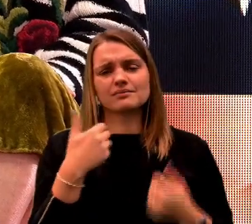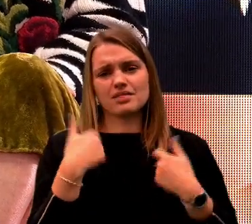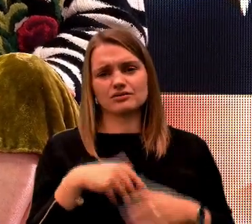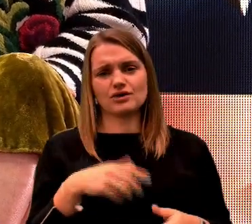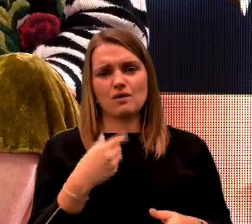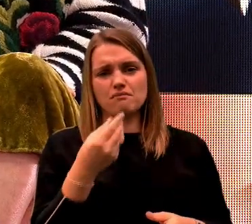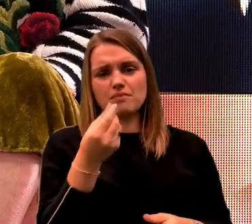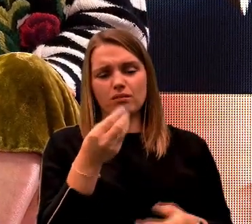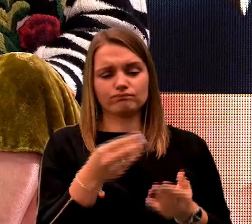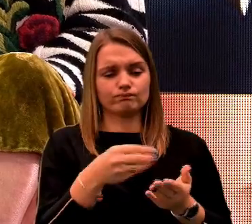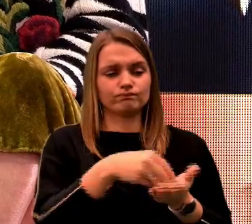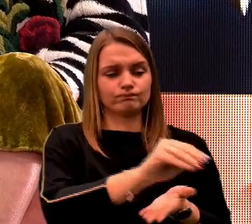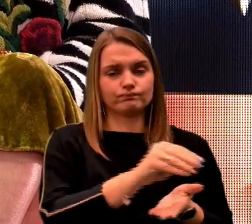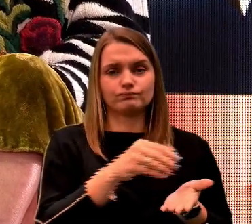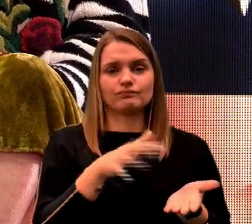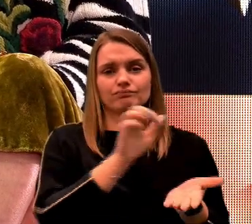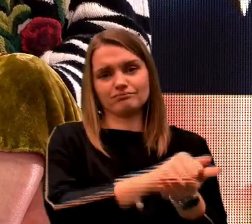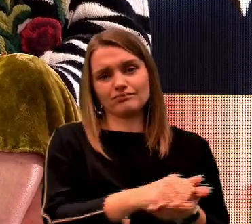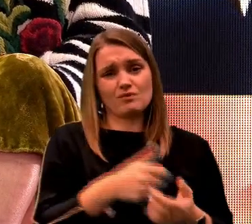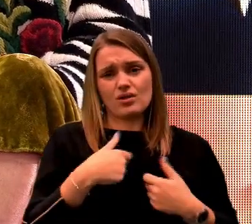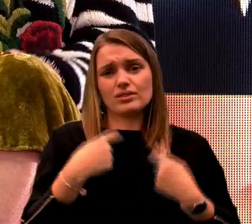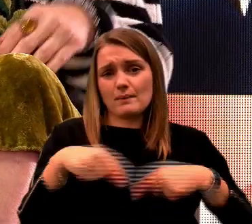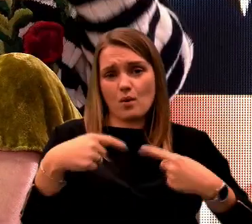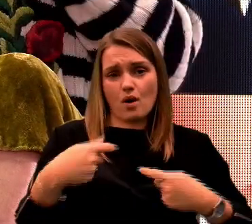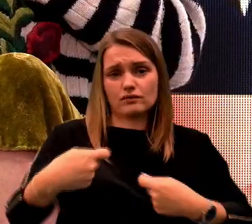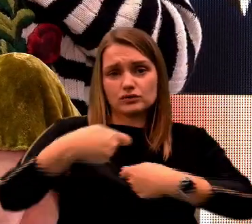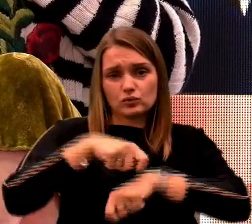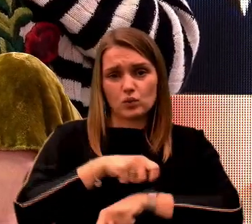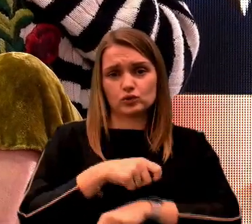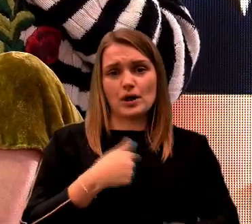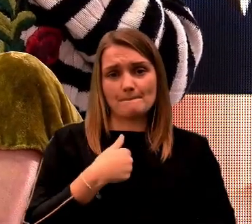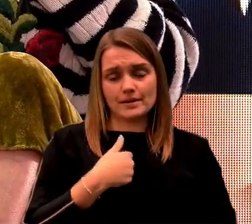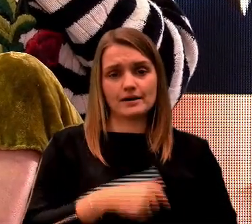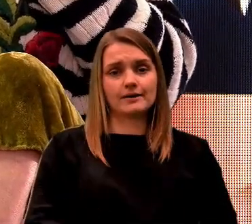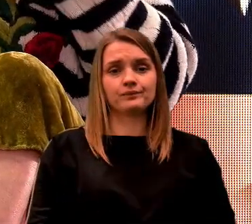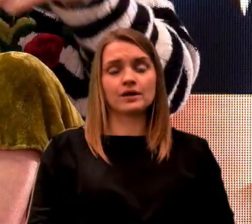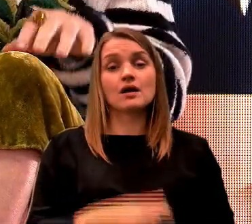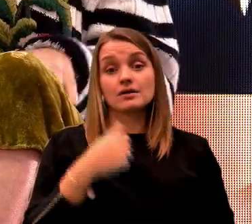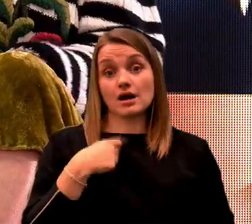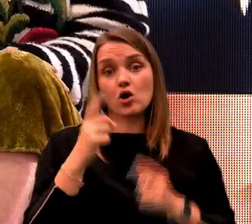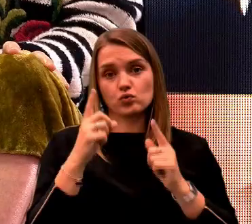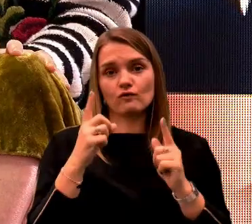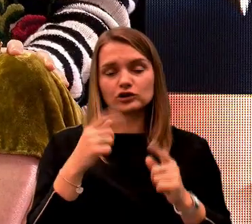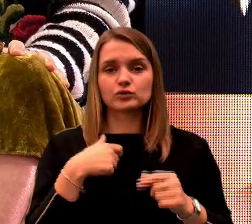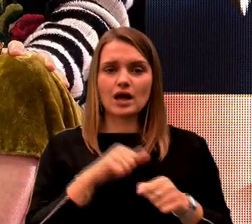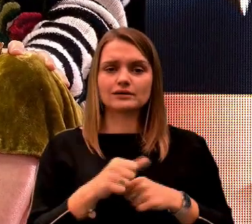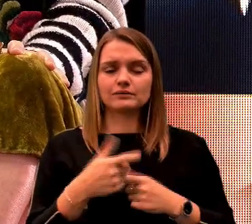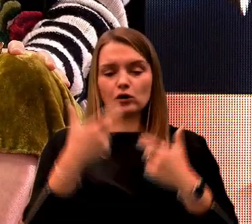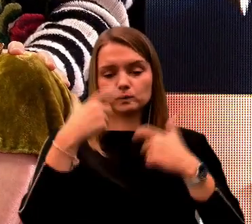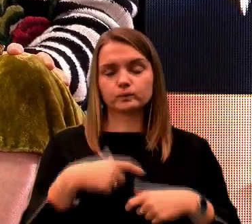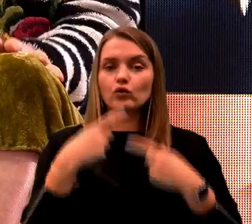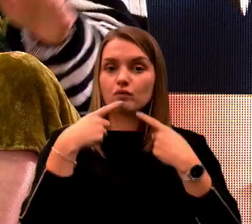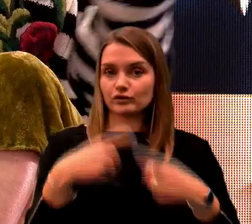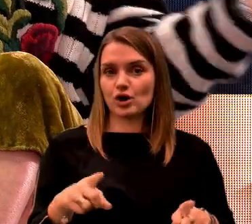pieniędzy na to, ponieważ nie byłam do tego przymuszona. I pomimo tego, że uważam siebie za taką przyzwoitą,